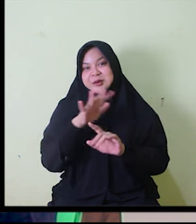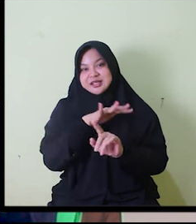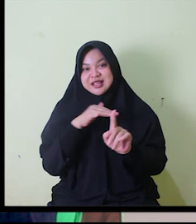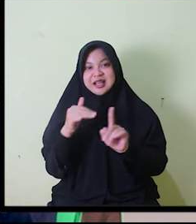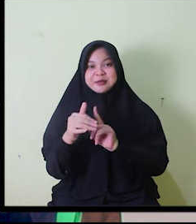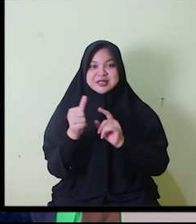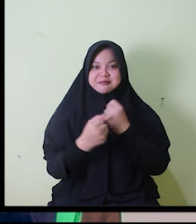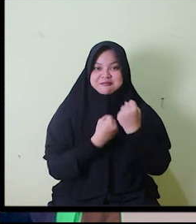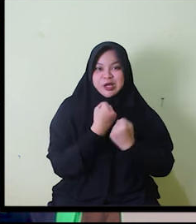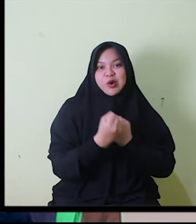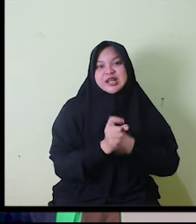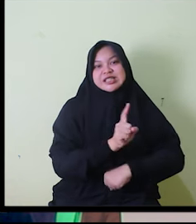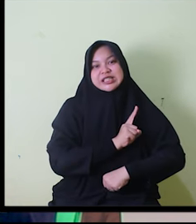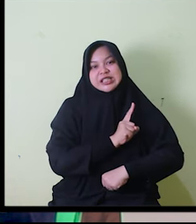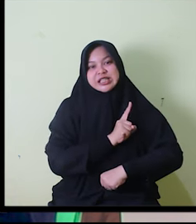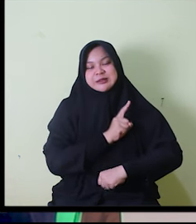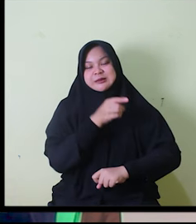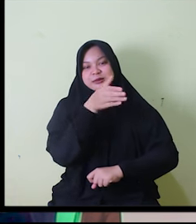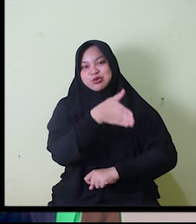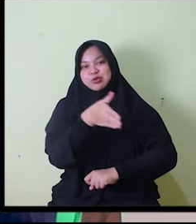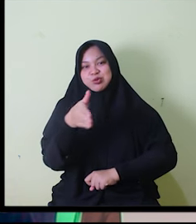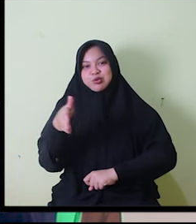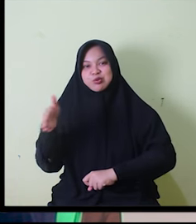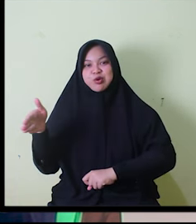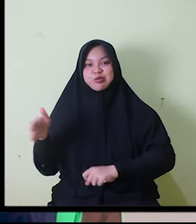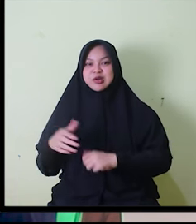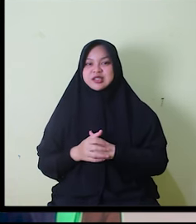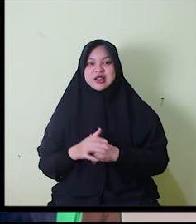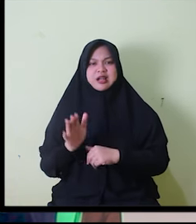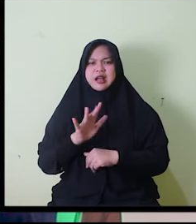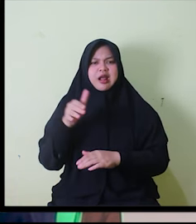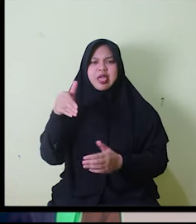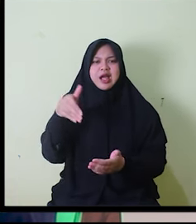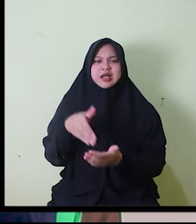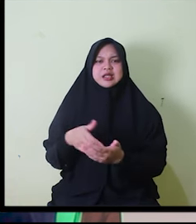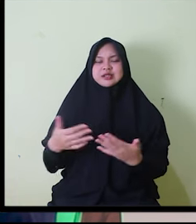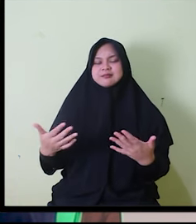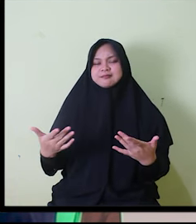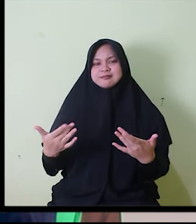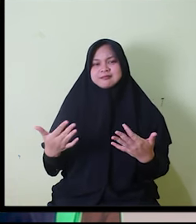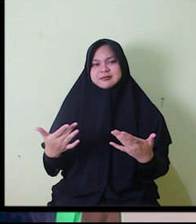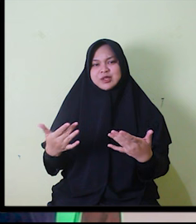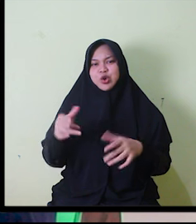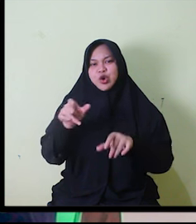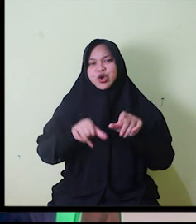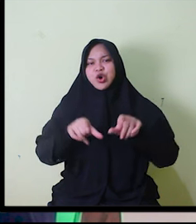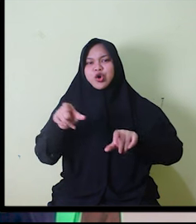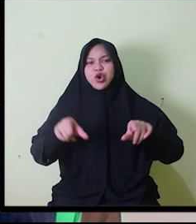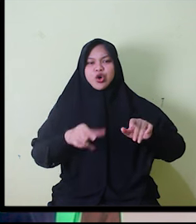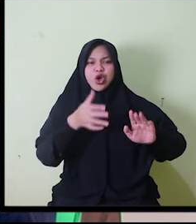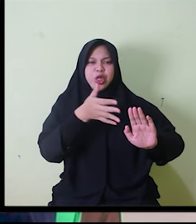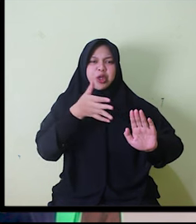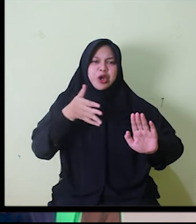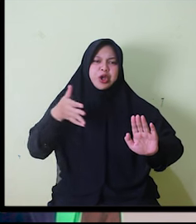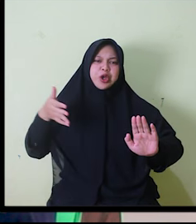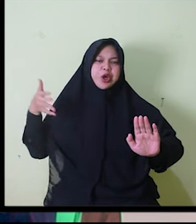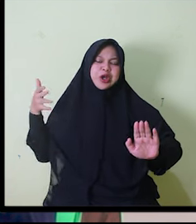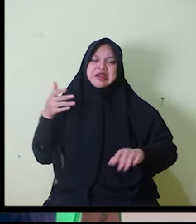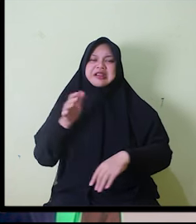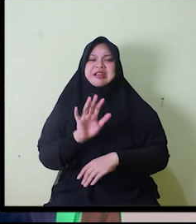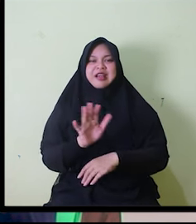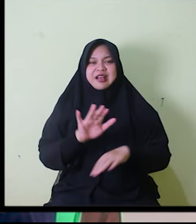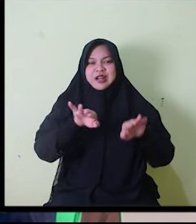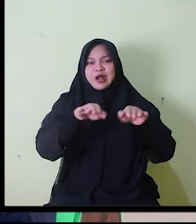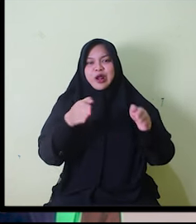I jemput bol l istilahnya mereka tidak tidak lagi menjadi ee orang-orang yang antri lah ke sana kalau misalkan di